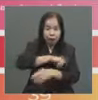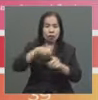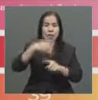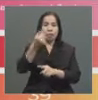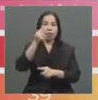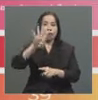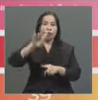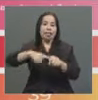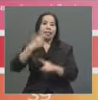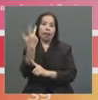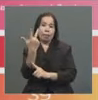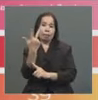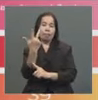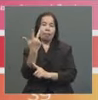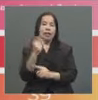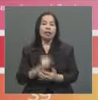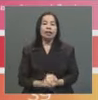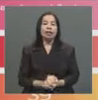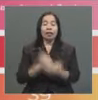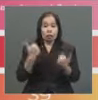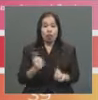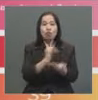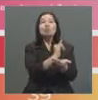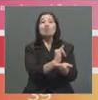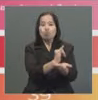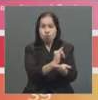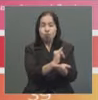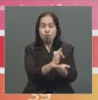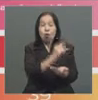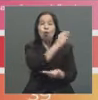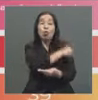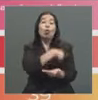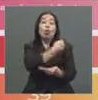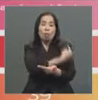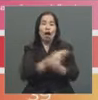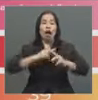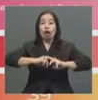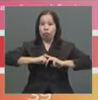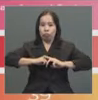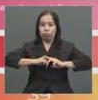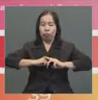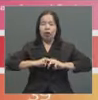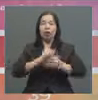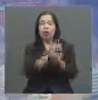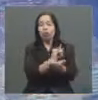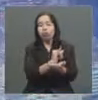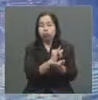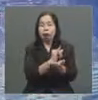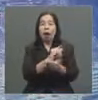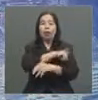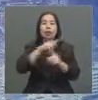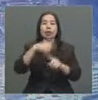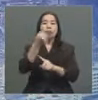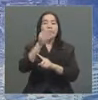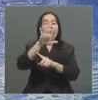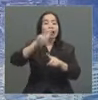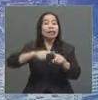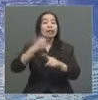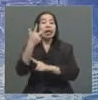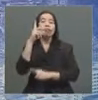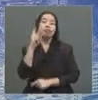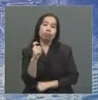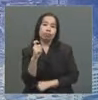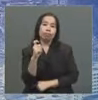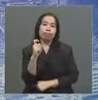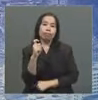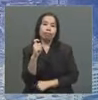มีนาคมตอนนี้ก็เข้ารับการรักษาในโรงพยาบาลเอกชนแห่งหนึ่งนะครับวันที่15มีนาคมก็เสียชี